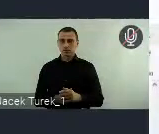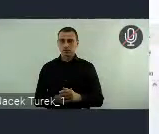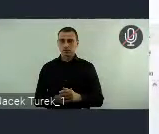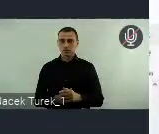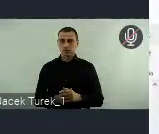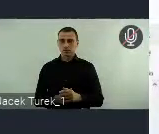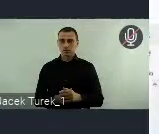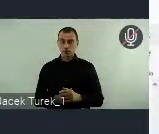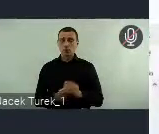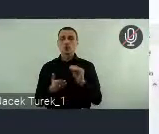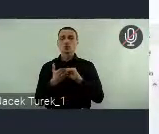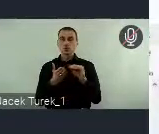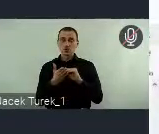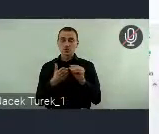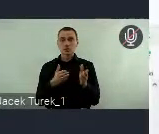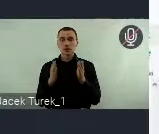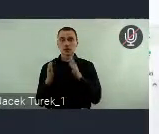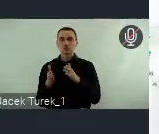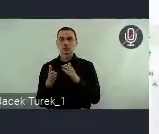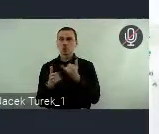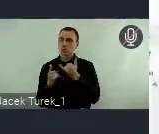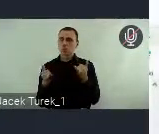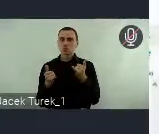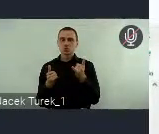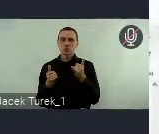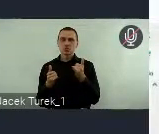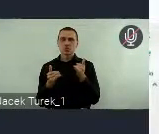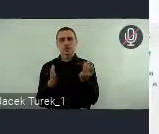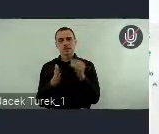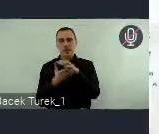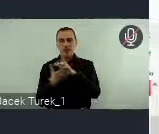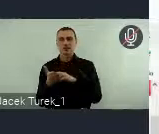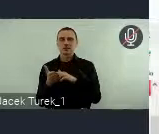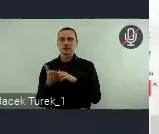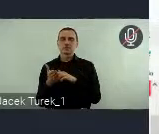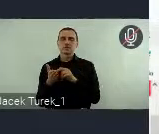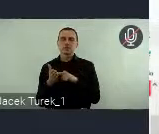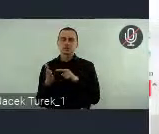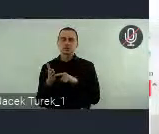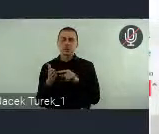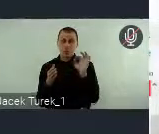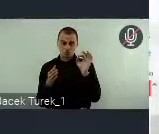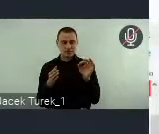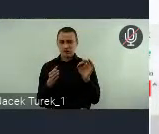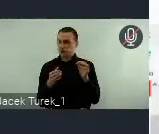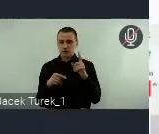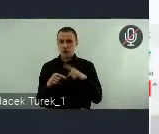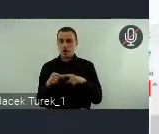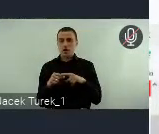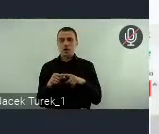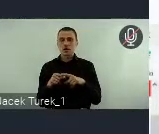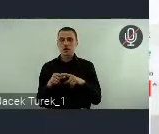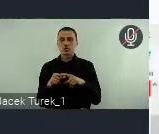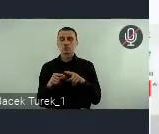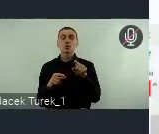region z szansą na rozwój Opoczno powołany taki jest tekst alternatywny do tego zdjęcia to jest niedobry tekst alternatywny ponieważ nie mówi